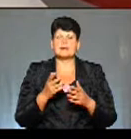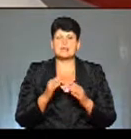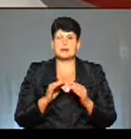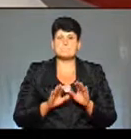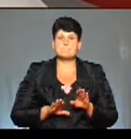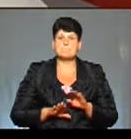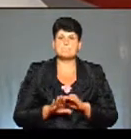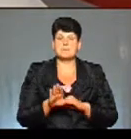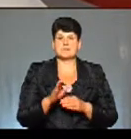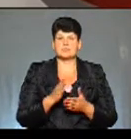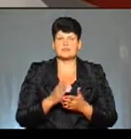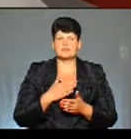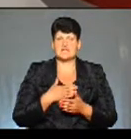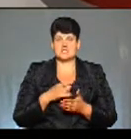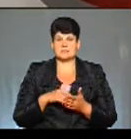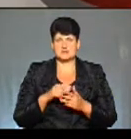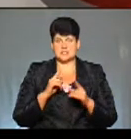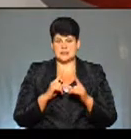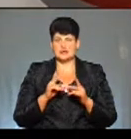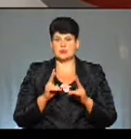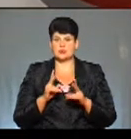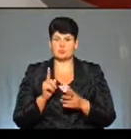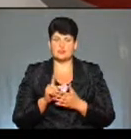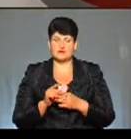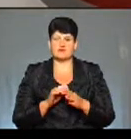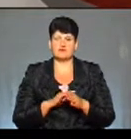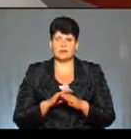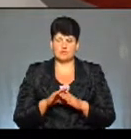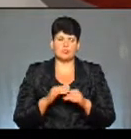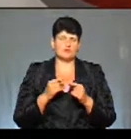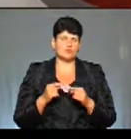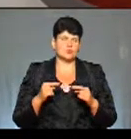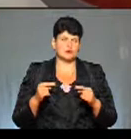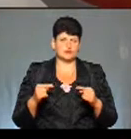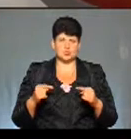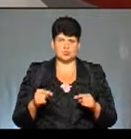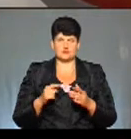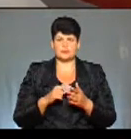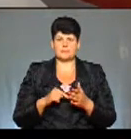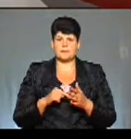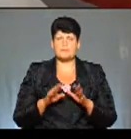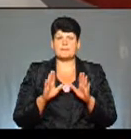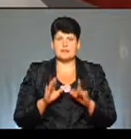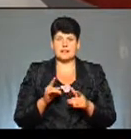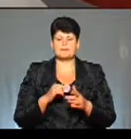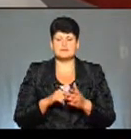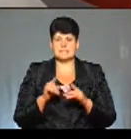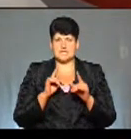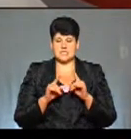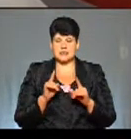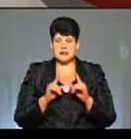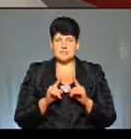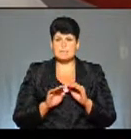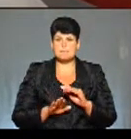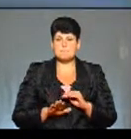є в нашій міській раді. Тобто ті, хто повинні виконувати взагалі у будь-якому іншому місці, навіть в міській раді,